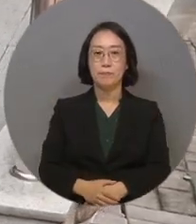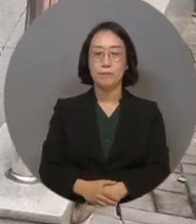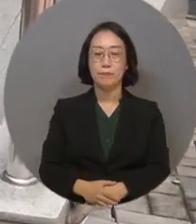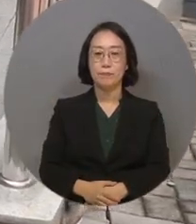있니다